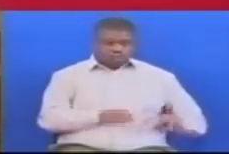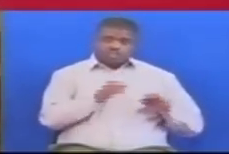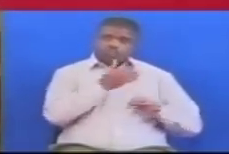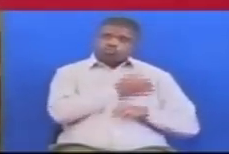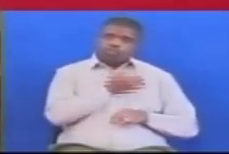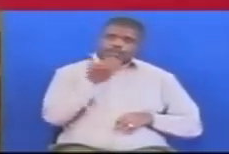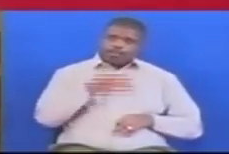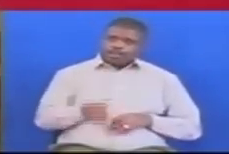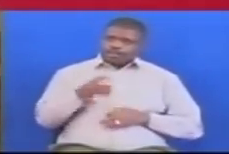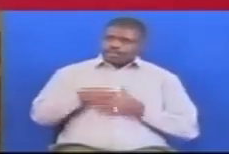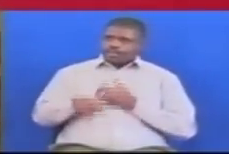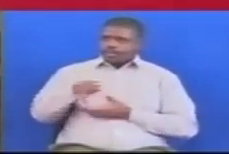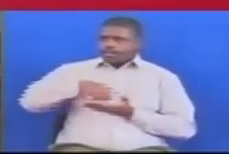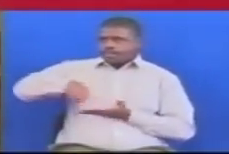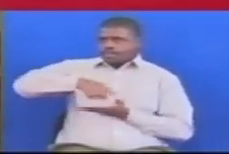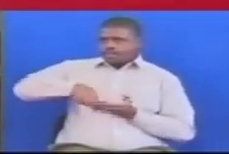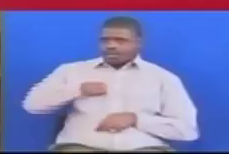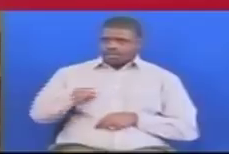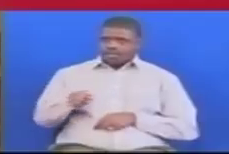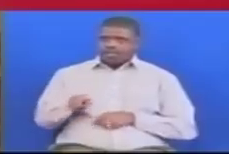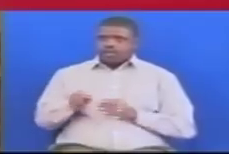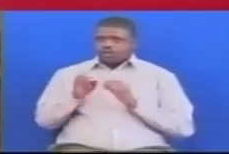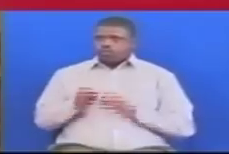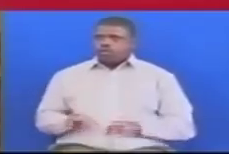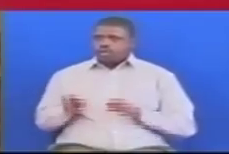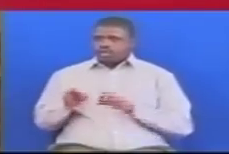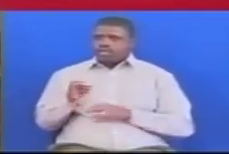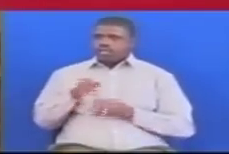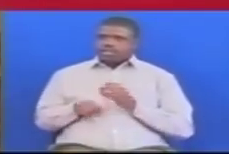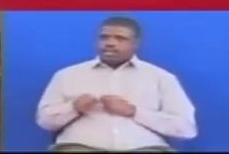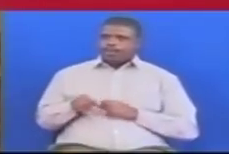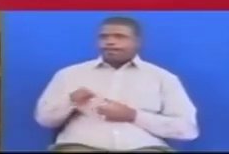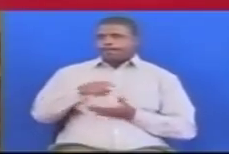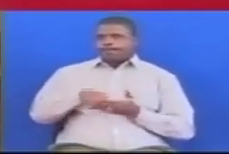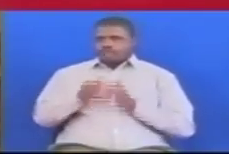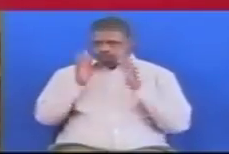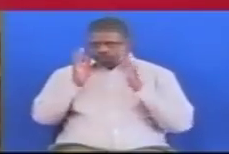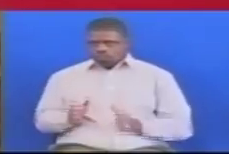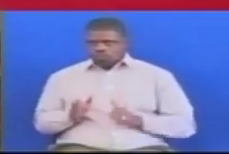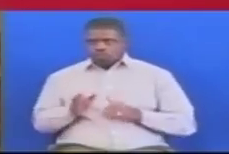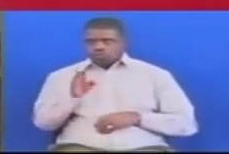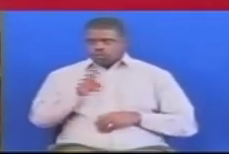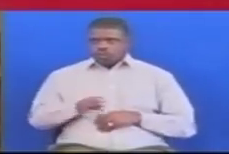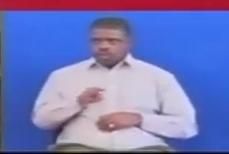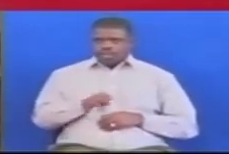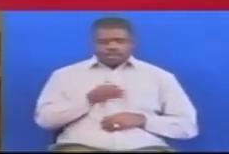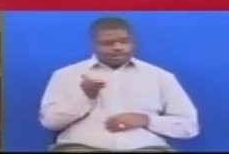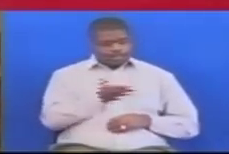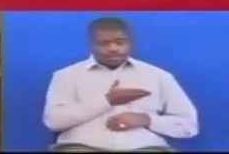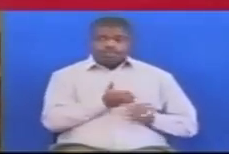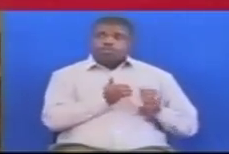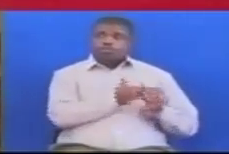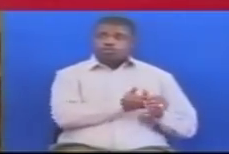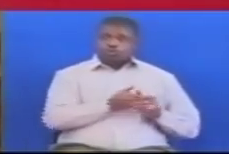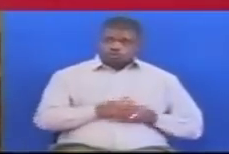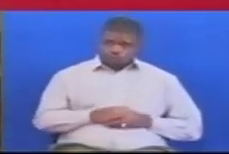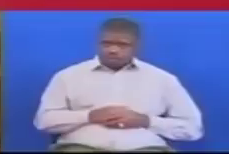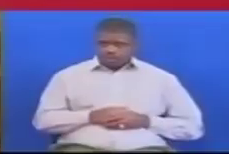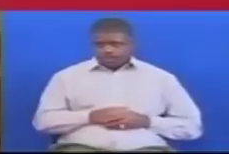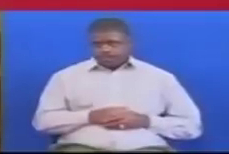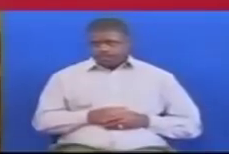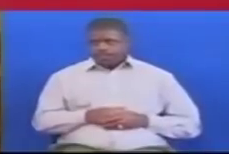huduma ya maji katika miji hiyo. Kuboresha huduma ya maji katika miji mikuu ya wilaya na miji midogo. Mji wa